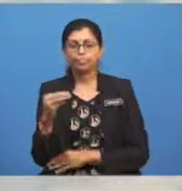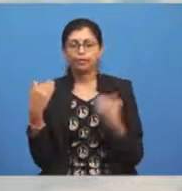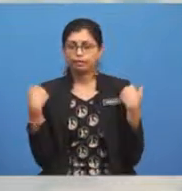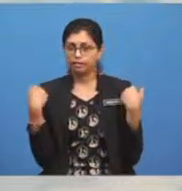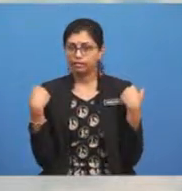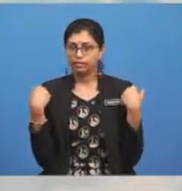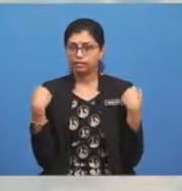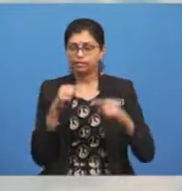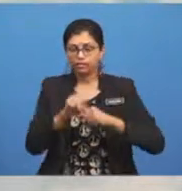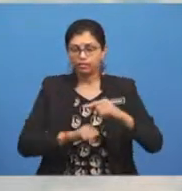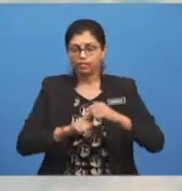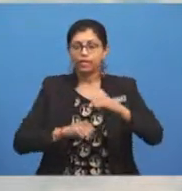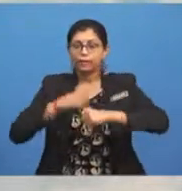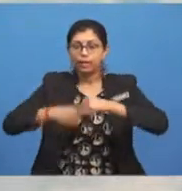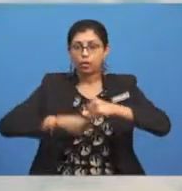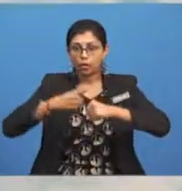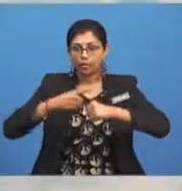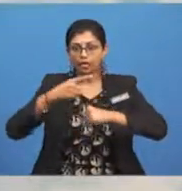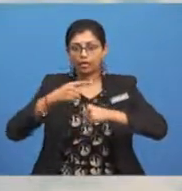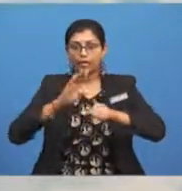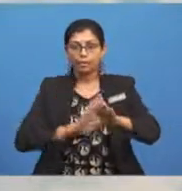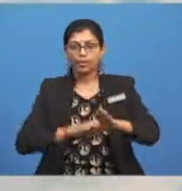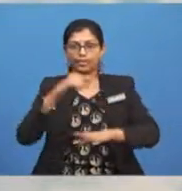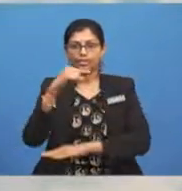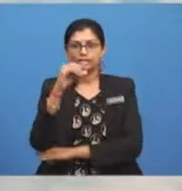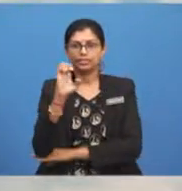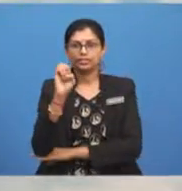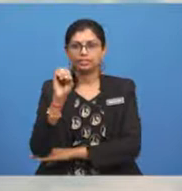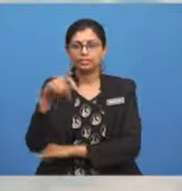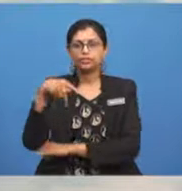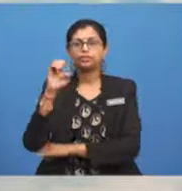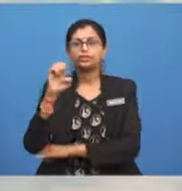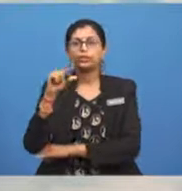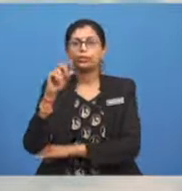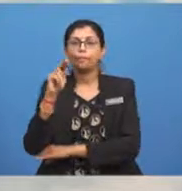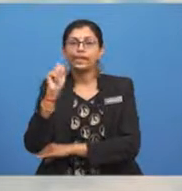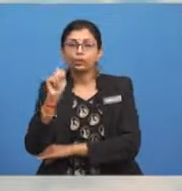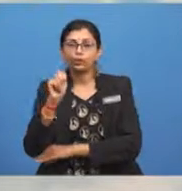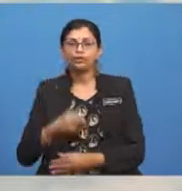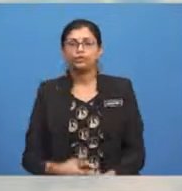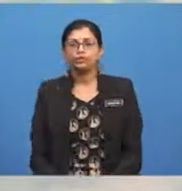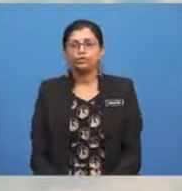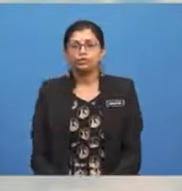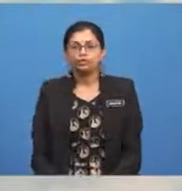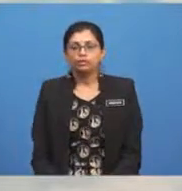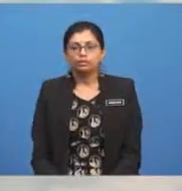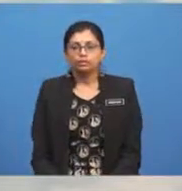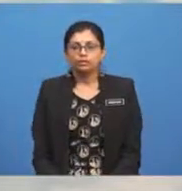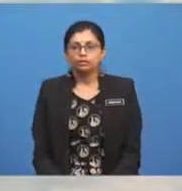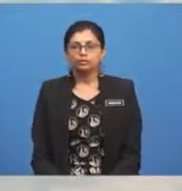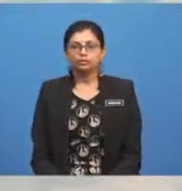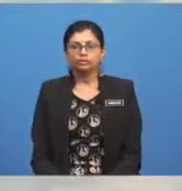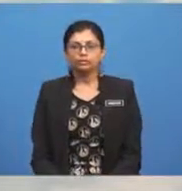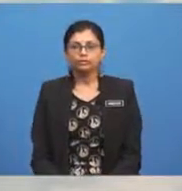yang mengorbit pada orbit geosegerak atau lebih dikenali sebagai geopegun.